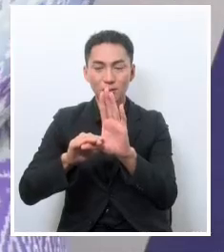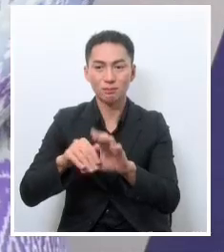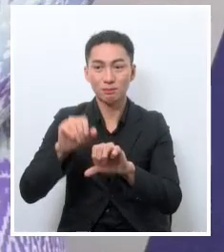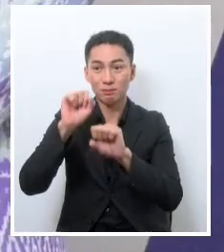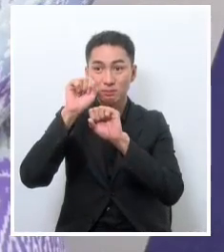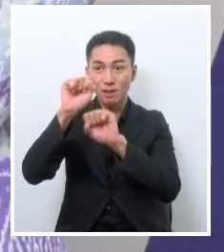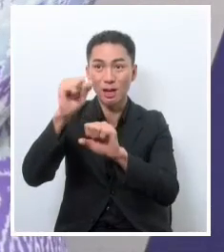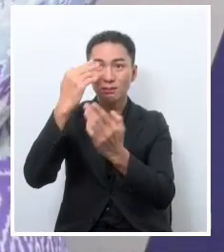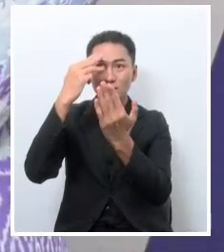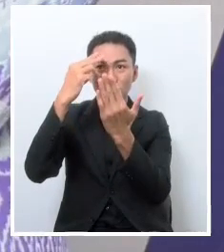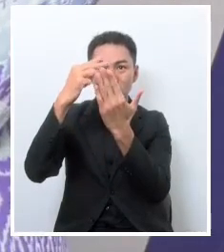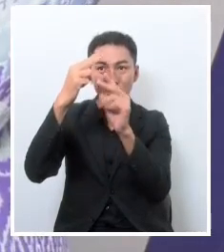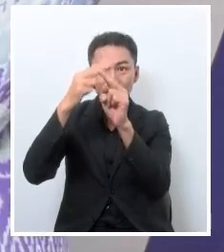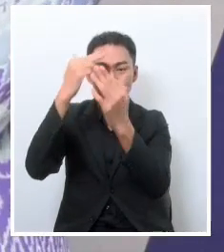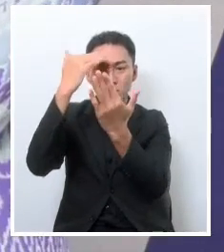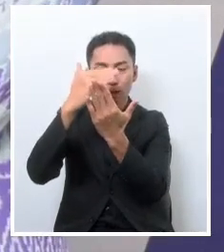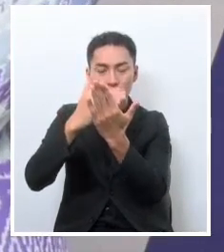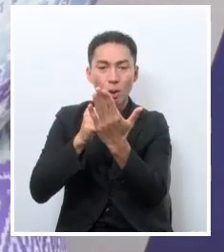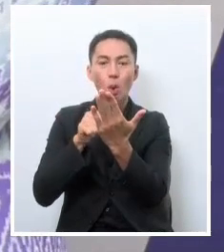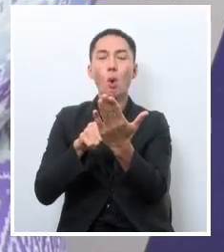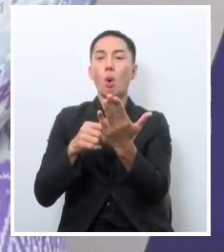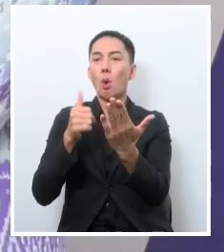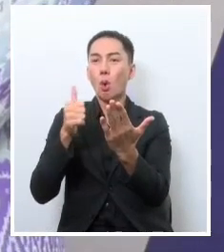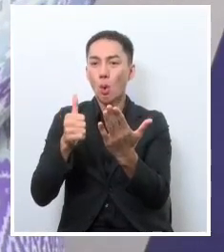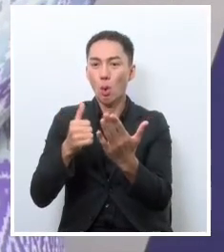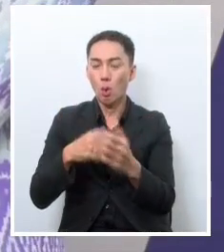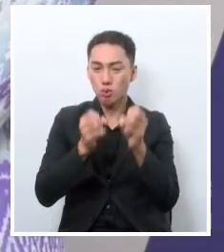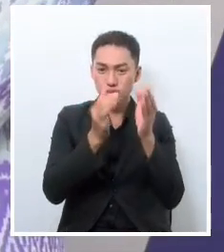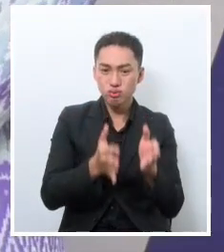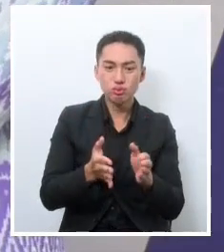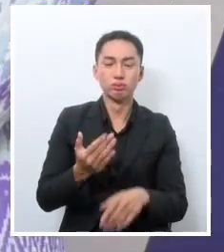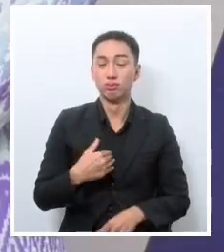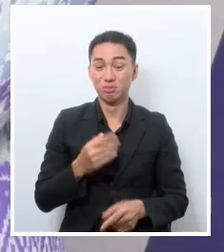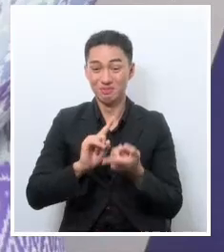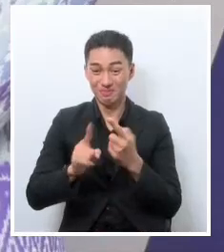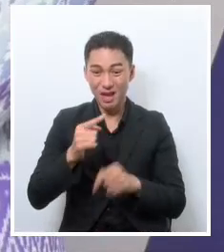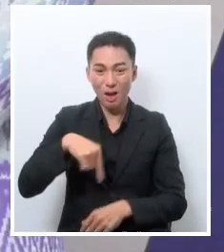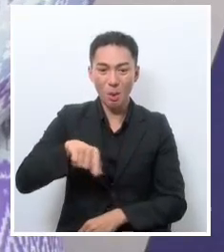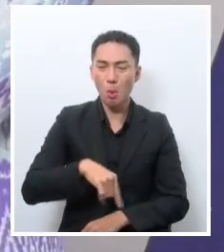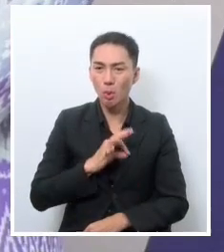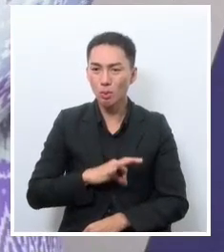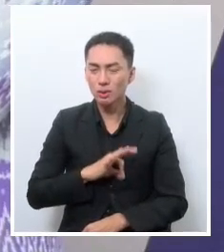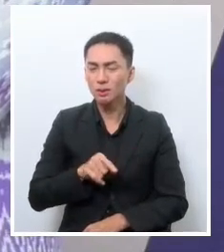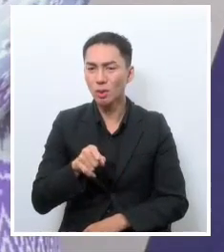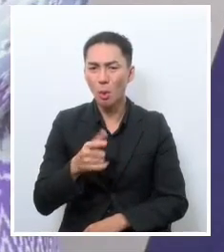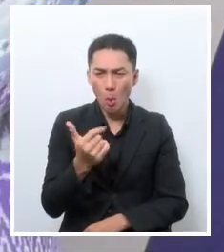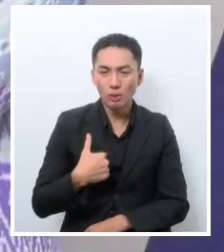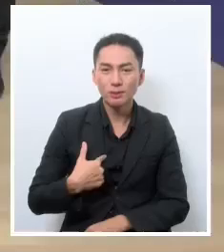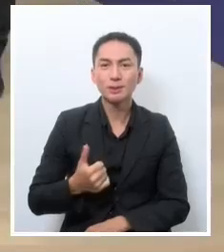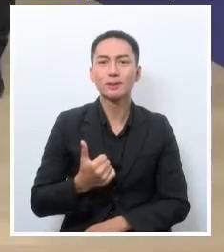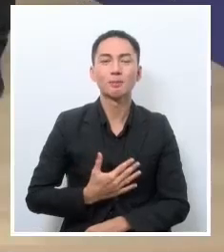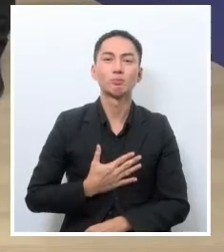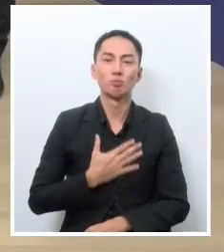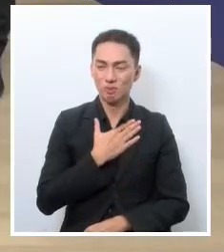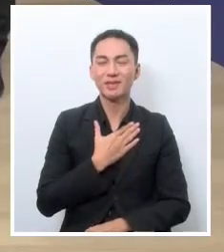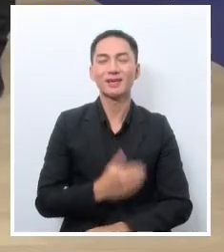อำนวยการเองคุณคณะครูนะครับแล้วก็เพื่อนพี่น้องในโรงเรียนก็มีความภาคภูมิใจในตัวของพวกเขาเป็นอย่างยิ่งเลยครับครับ